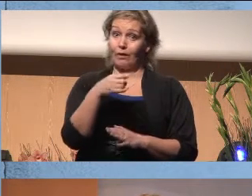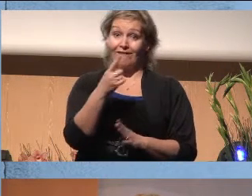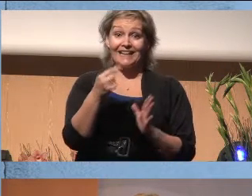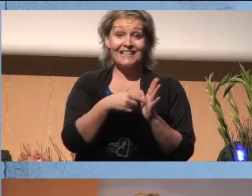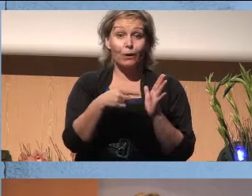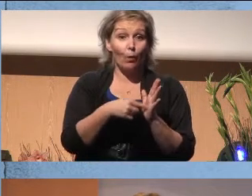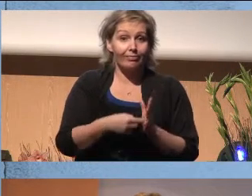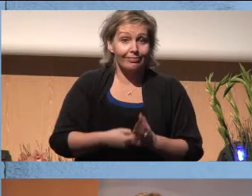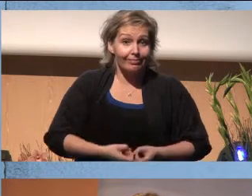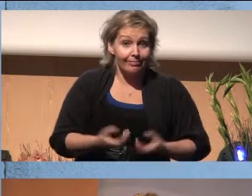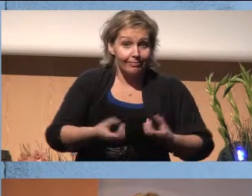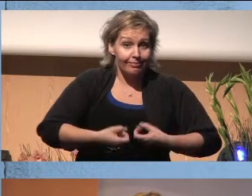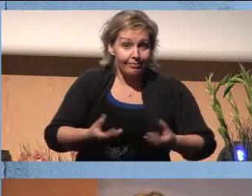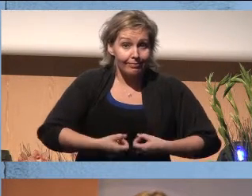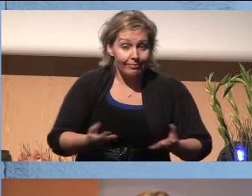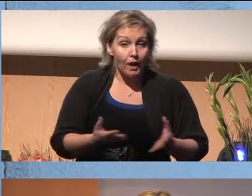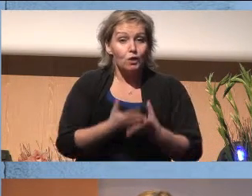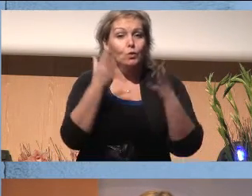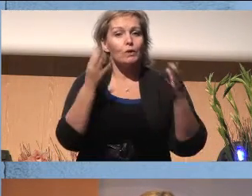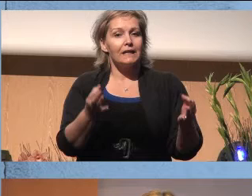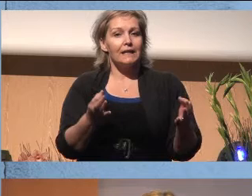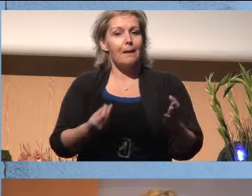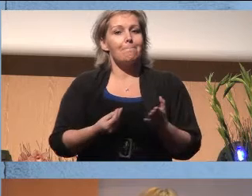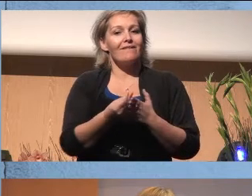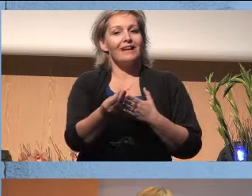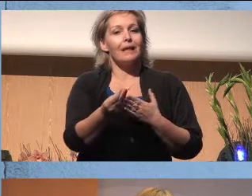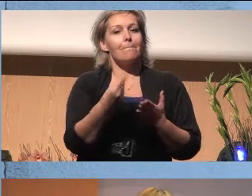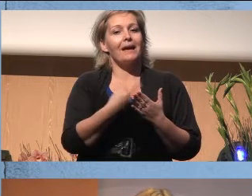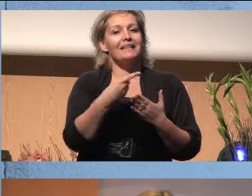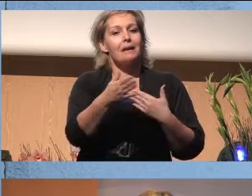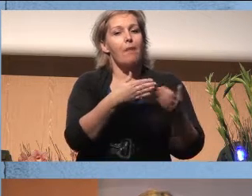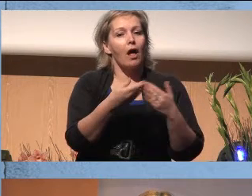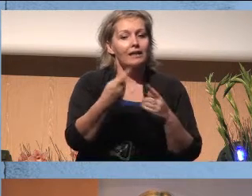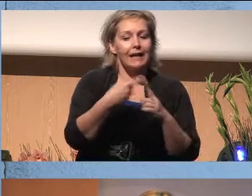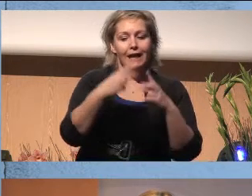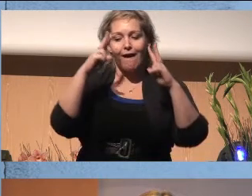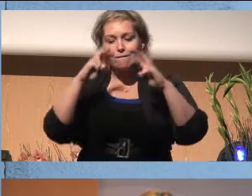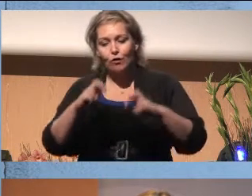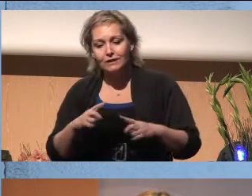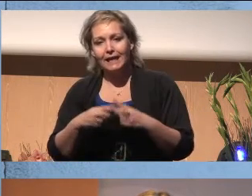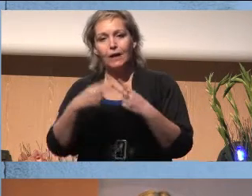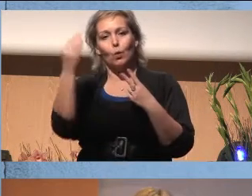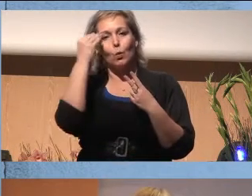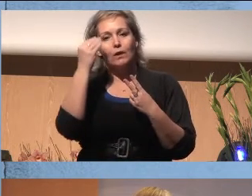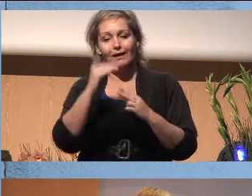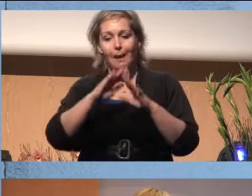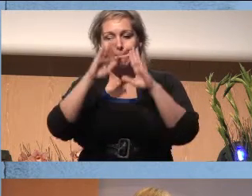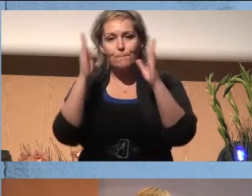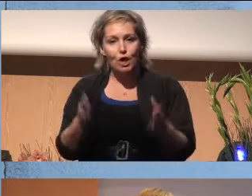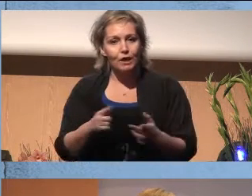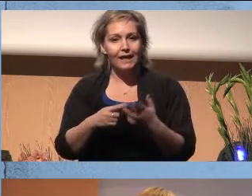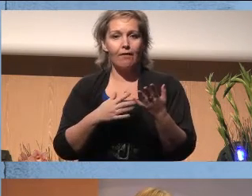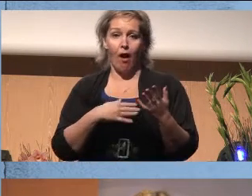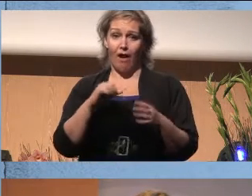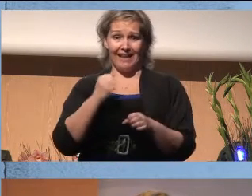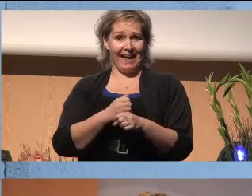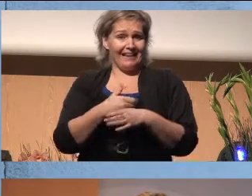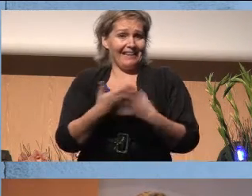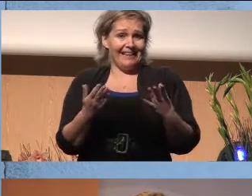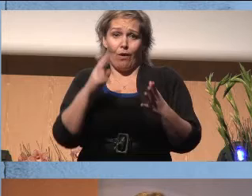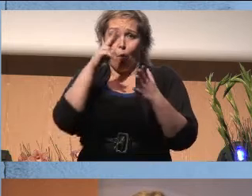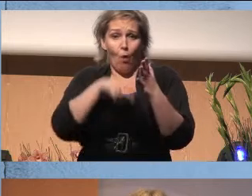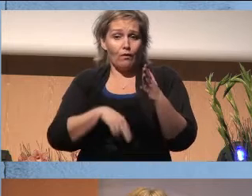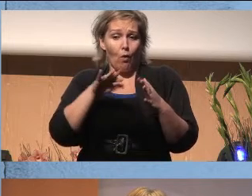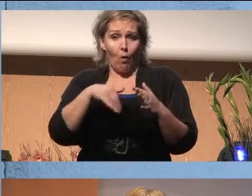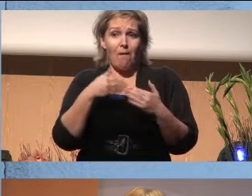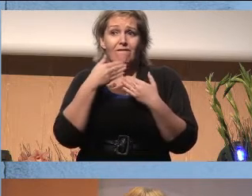sekund. Stortinget bevilger penger til behandling, forskning, utdanning, bygninger, men har egentlig ikke